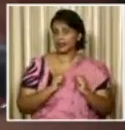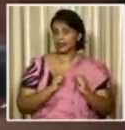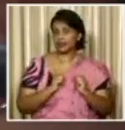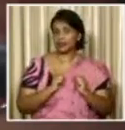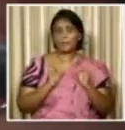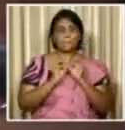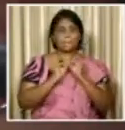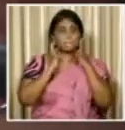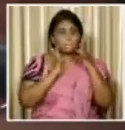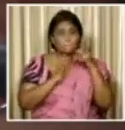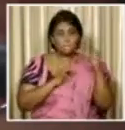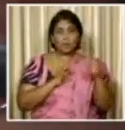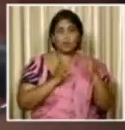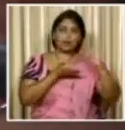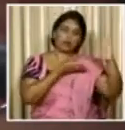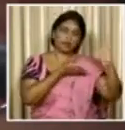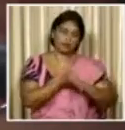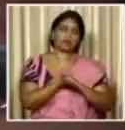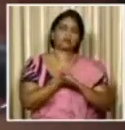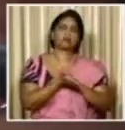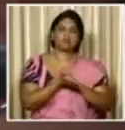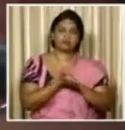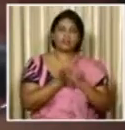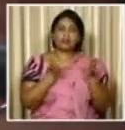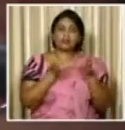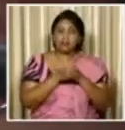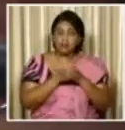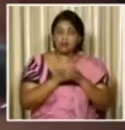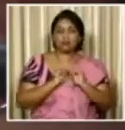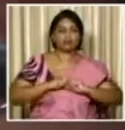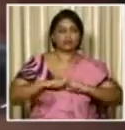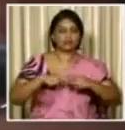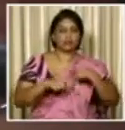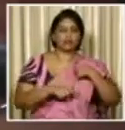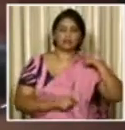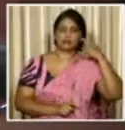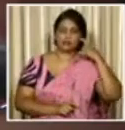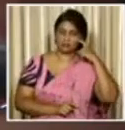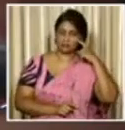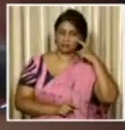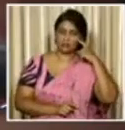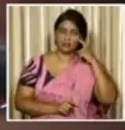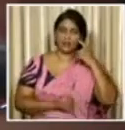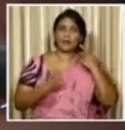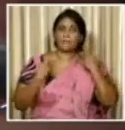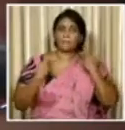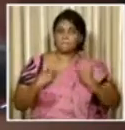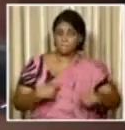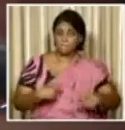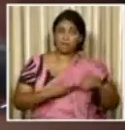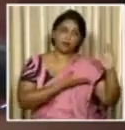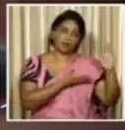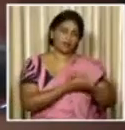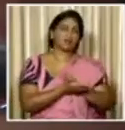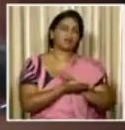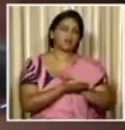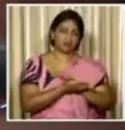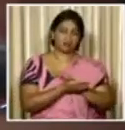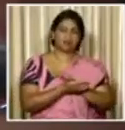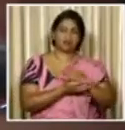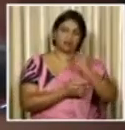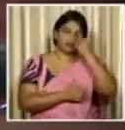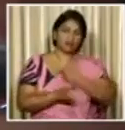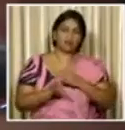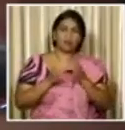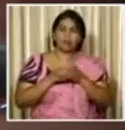බැසිල් රාජපක්ෂගේ සරණ යාම තමයි පක්ෂයේ තමන්ට පැවැත්ම කියලා කල්පනා කරන්නේ. Mahinda Rajapaksa ke sarnayama tamai